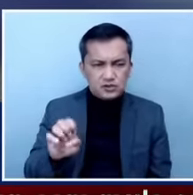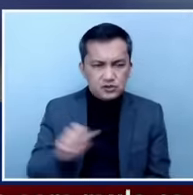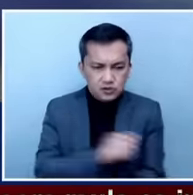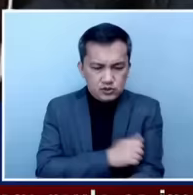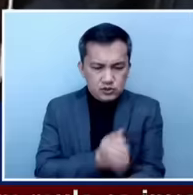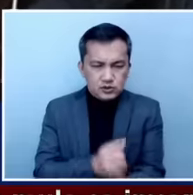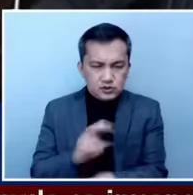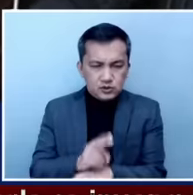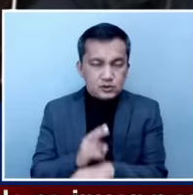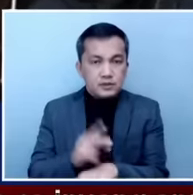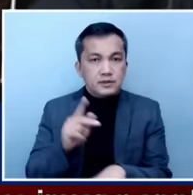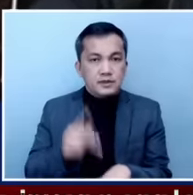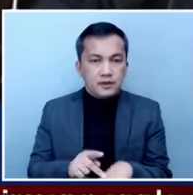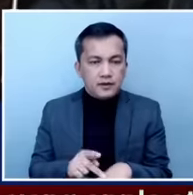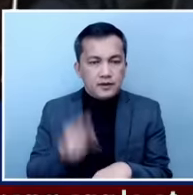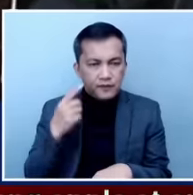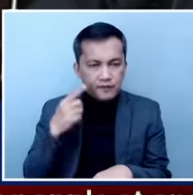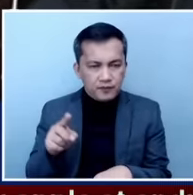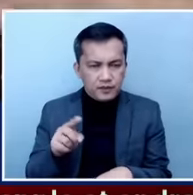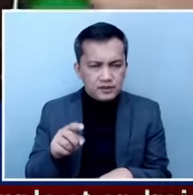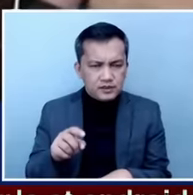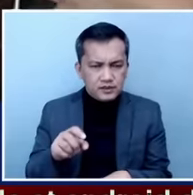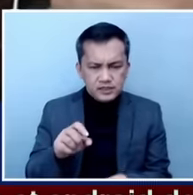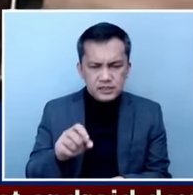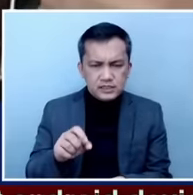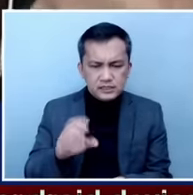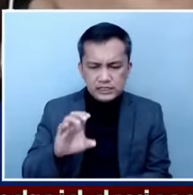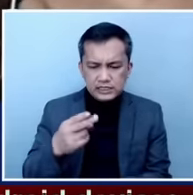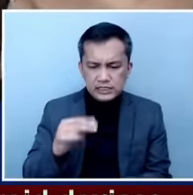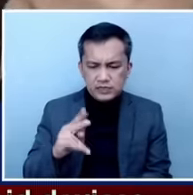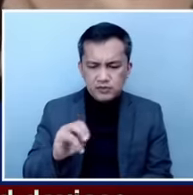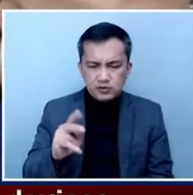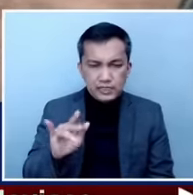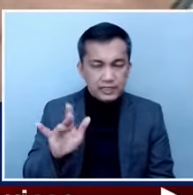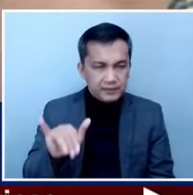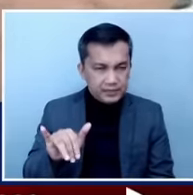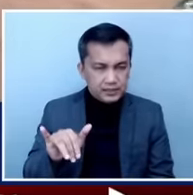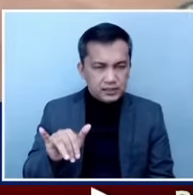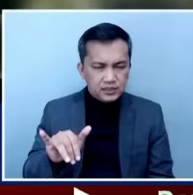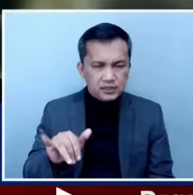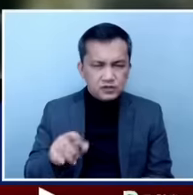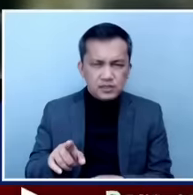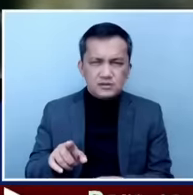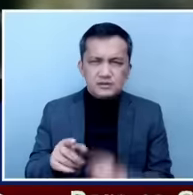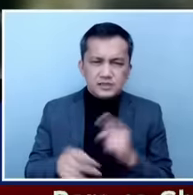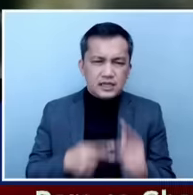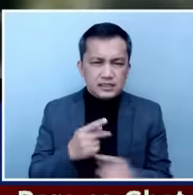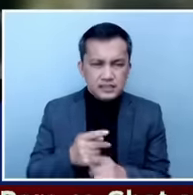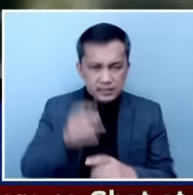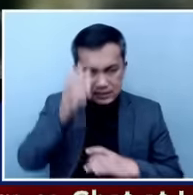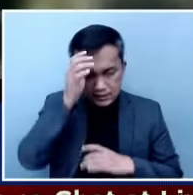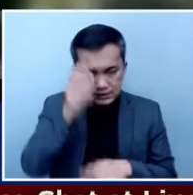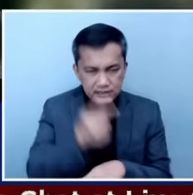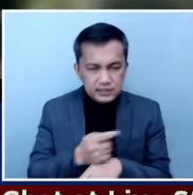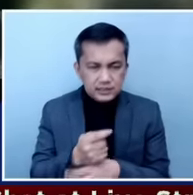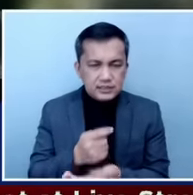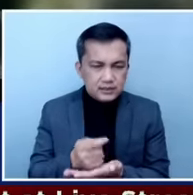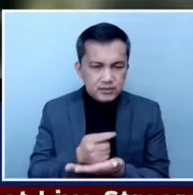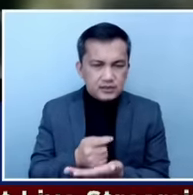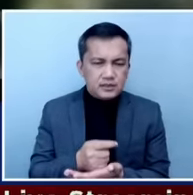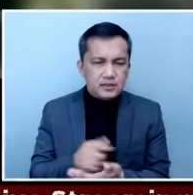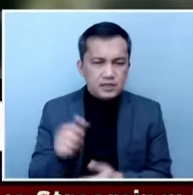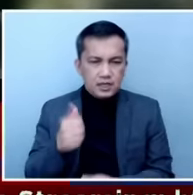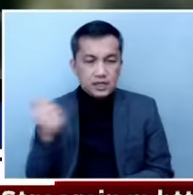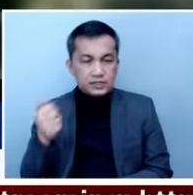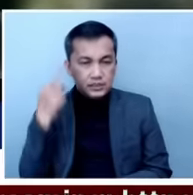sa Pilipinas para sa cisplatin chemotherapy o isang uri ng cancer treatment. For other causes